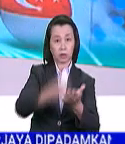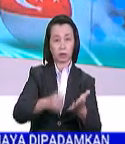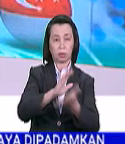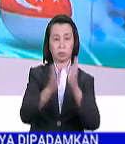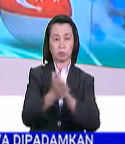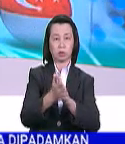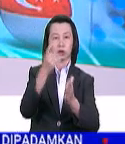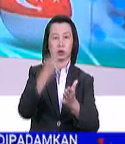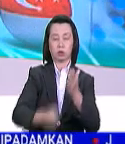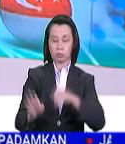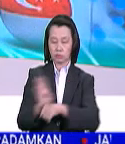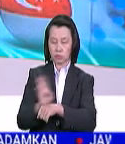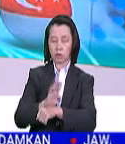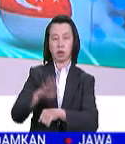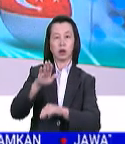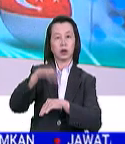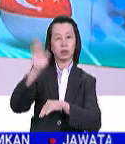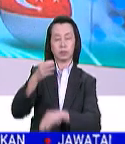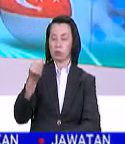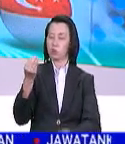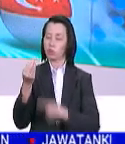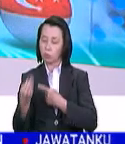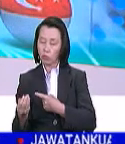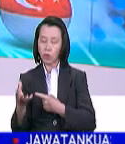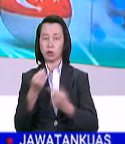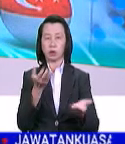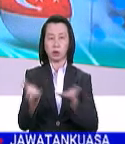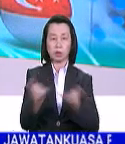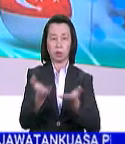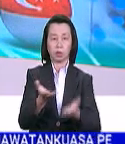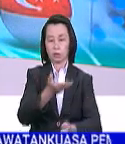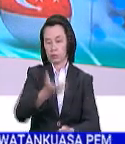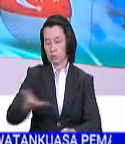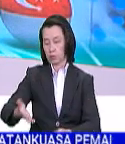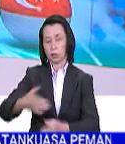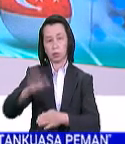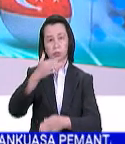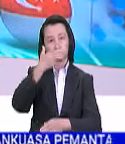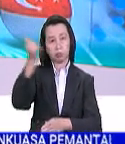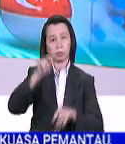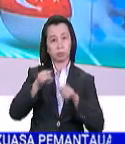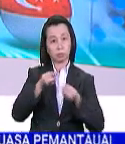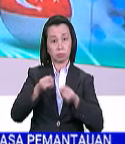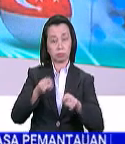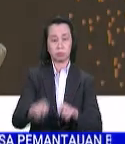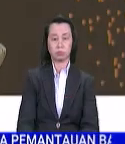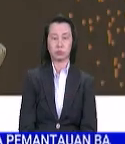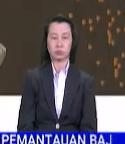menjadikan kos penjagaan lebih rendah serta peringatan dan produk lebih kompetitif